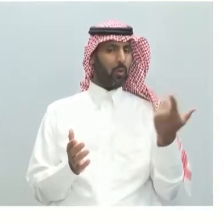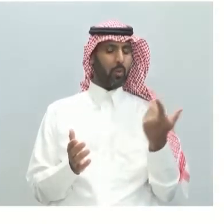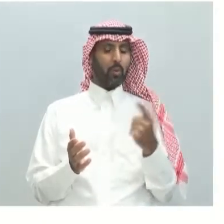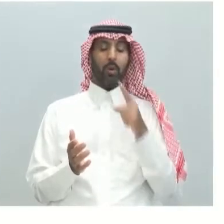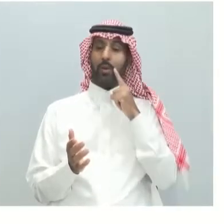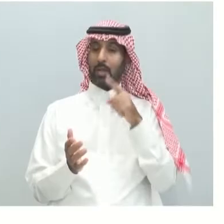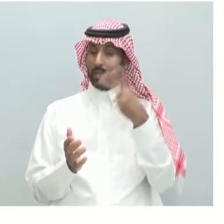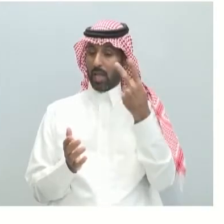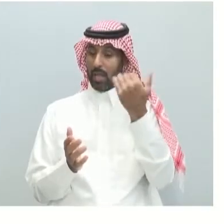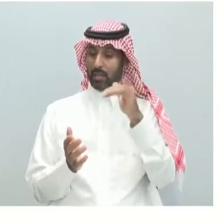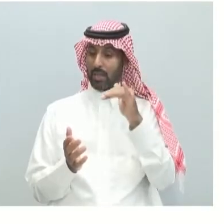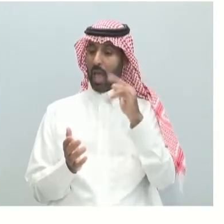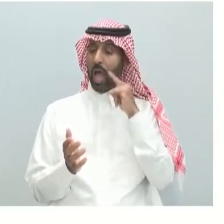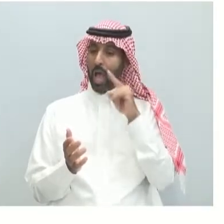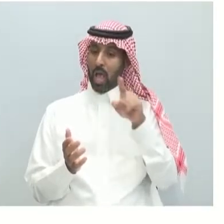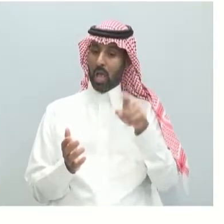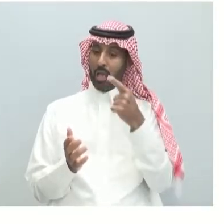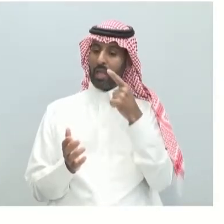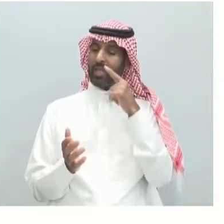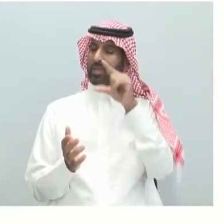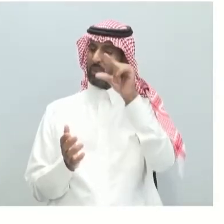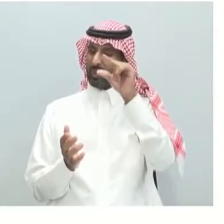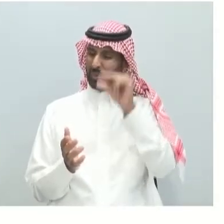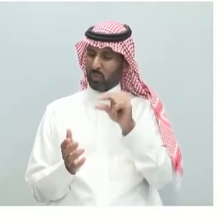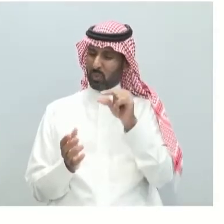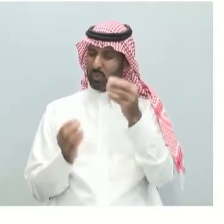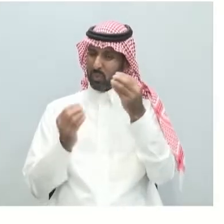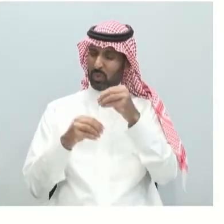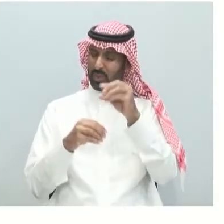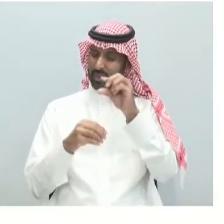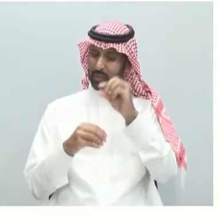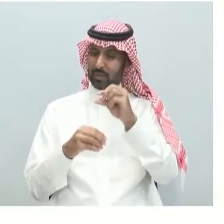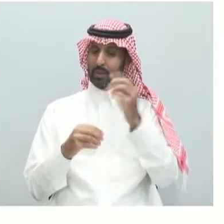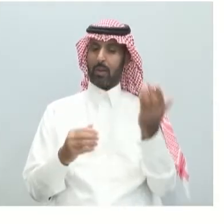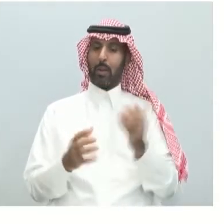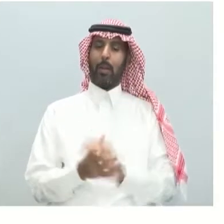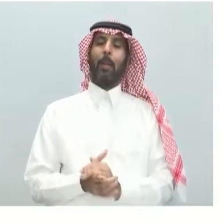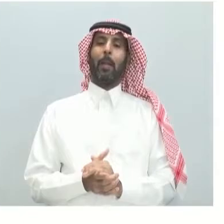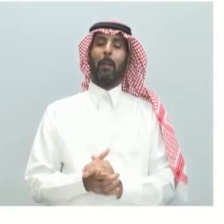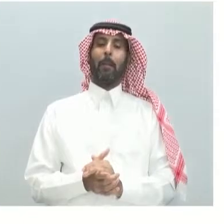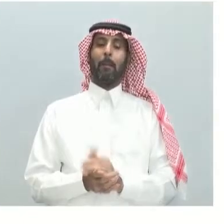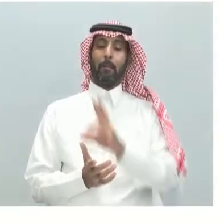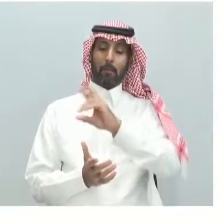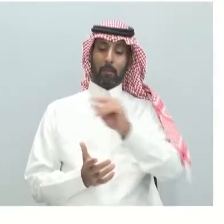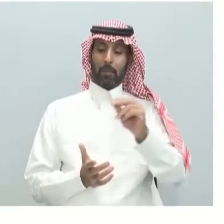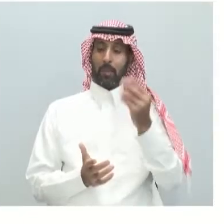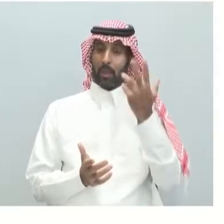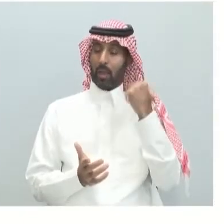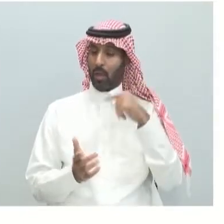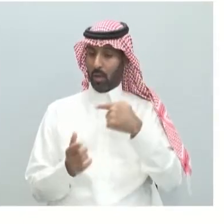احسنتم الخيار الصحيح الشديده الصغار بنفس الطريقه